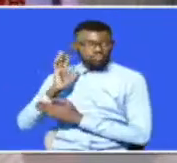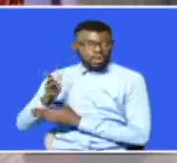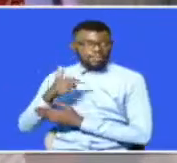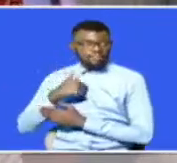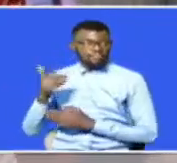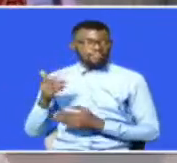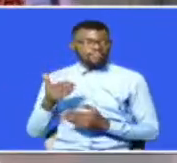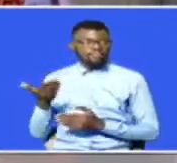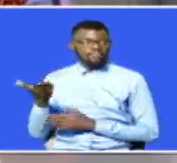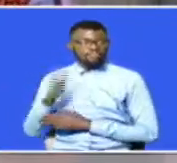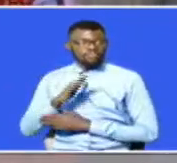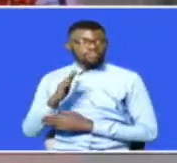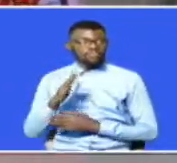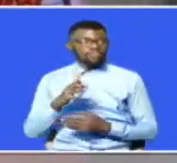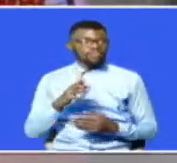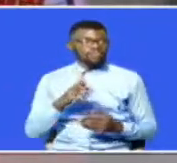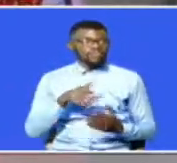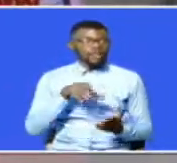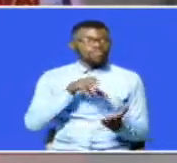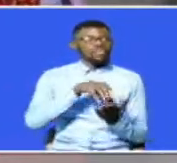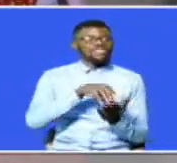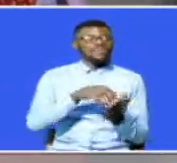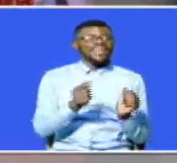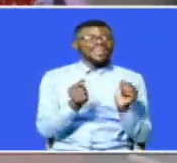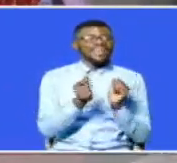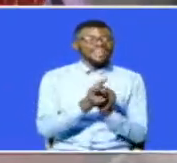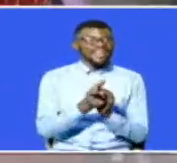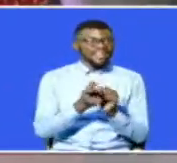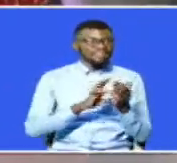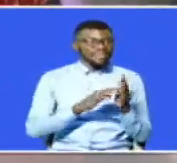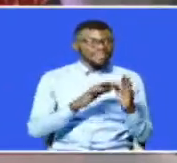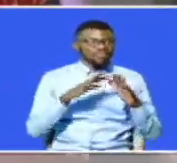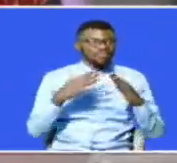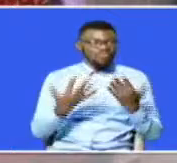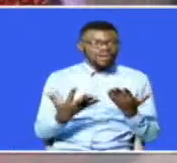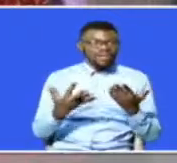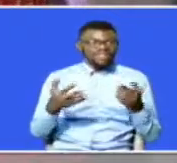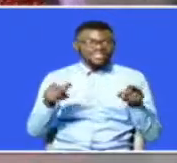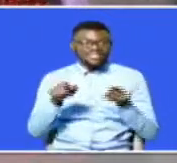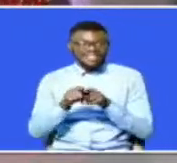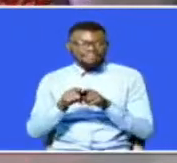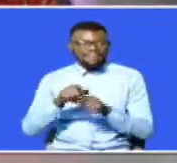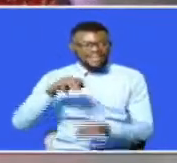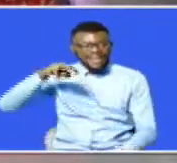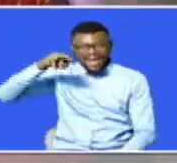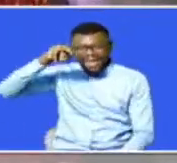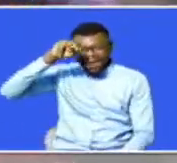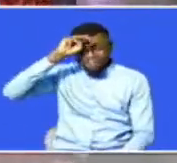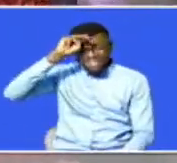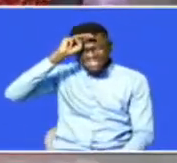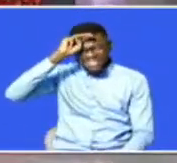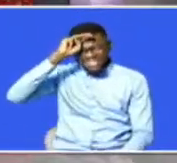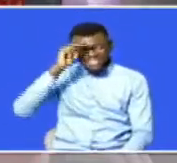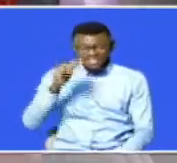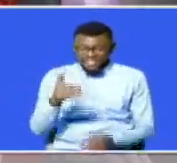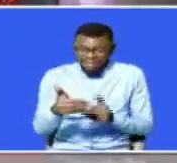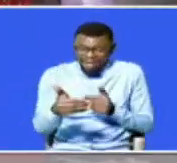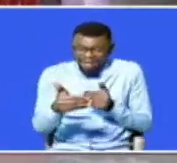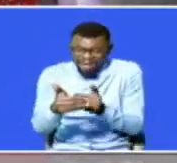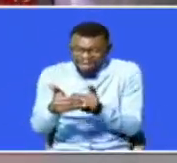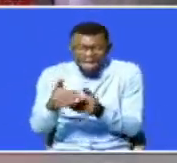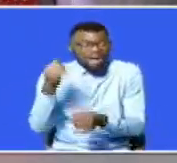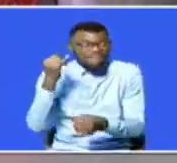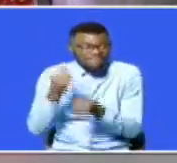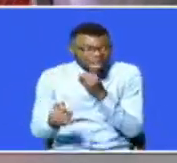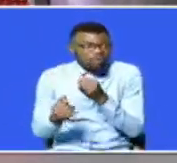kucheza position 11. Mimi ndio Messi. Kipindi ni kipindi cha lala salama. Sina namna